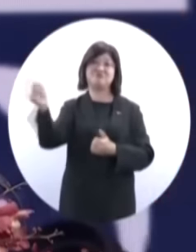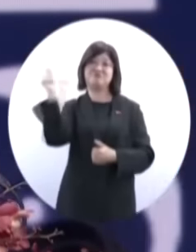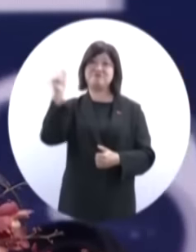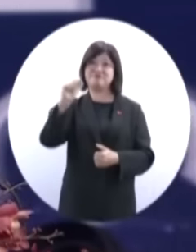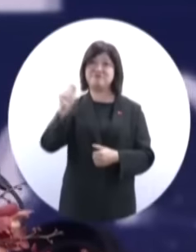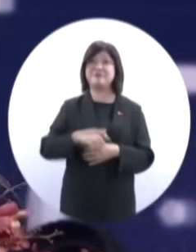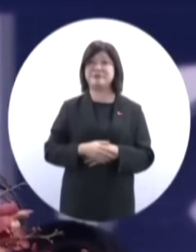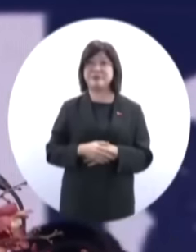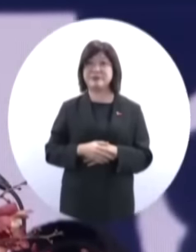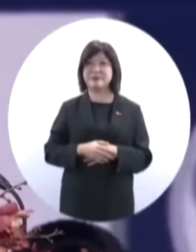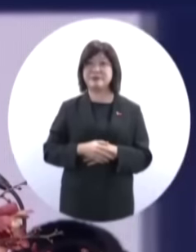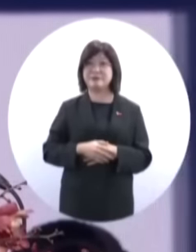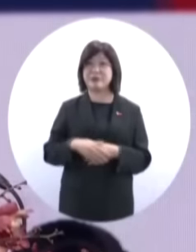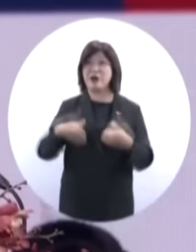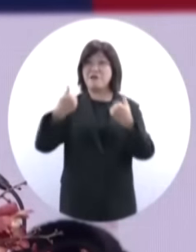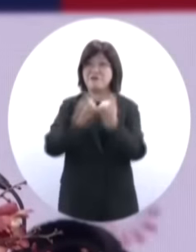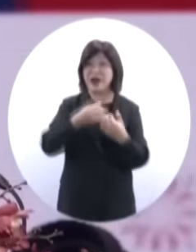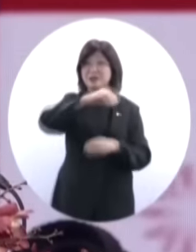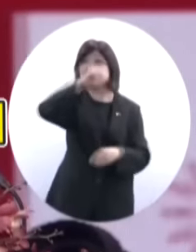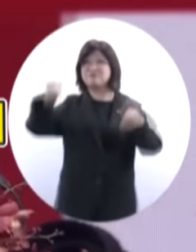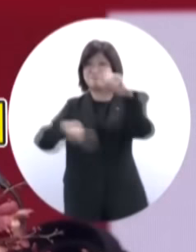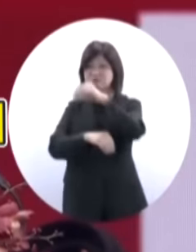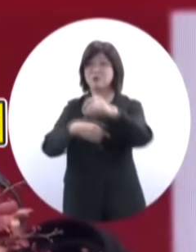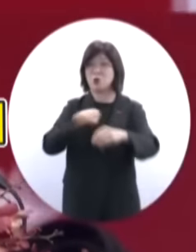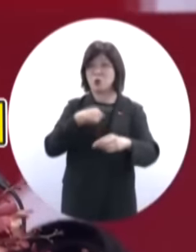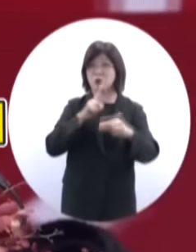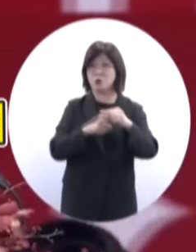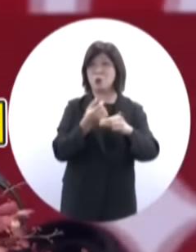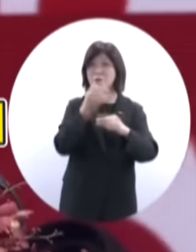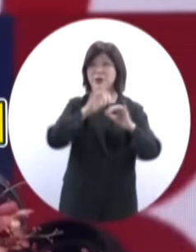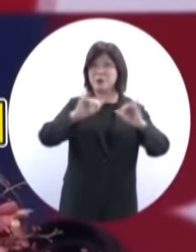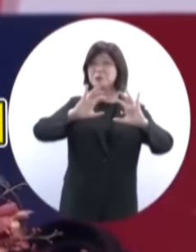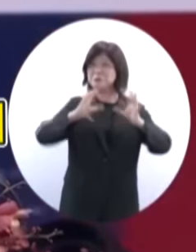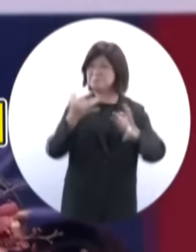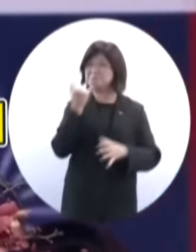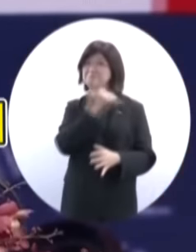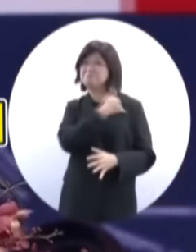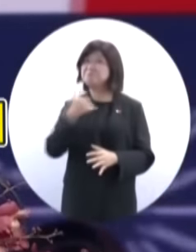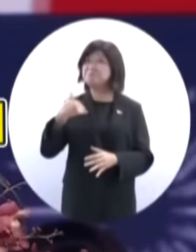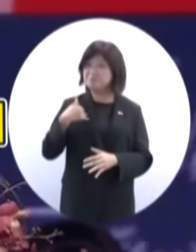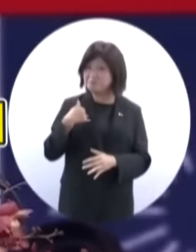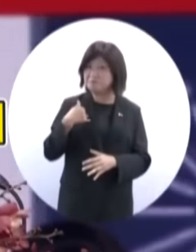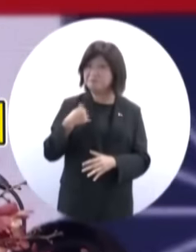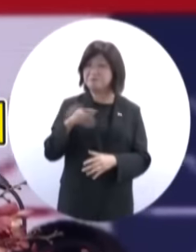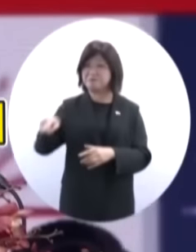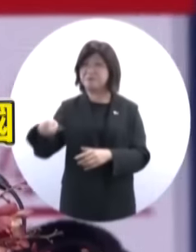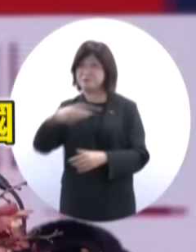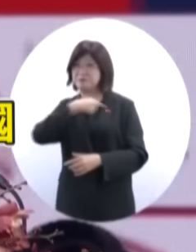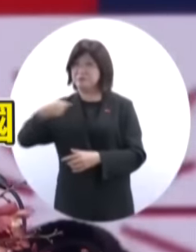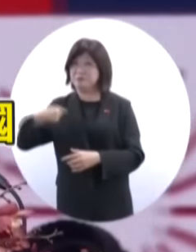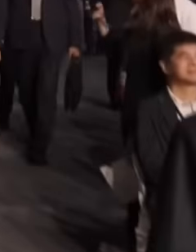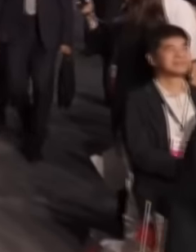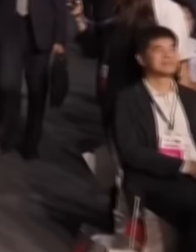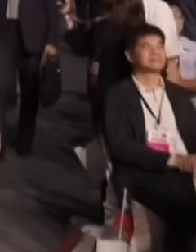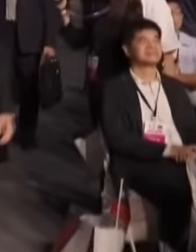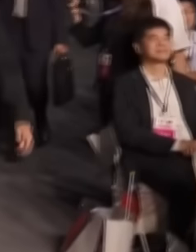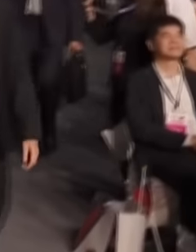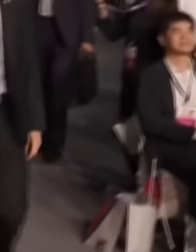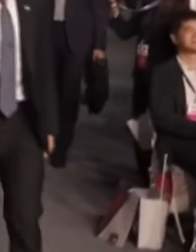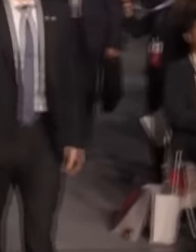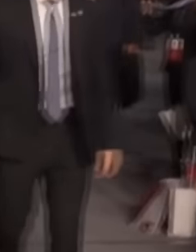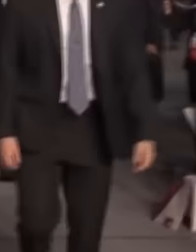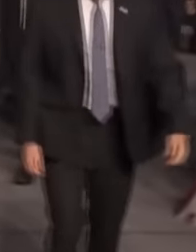我就是要在这个地方，我就是敢来这个地方，而且我讲这个话，连台下的很多韩粉也鼓掌，不能否认嘛。他要讽刺